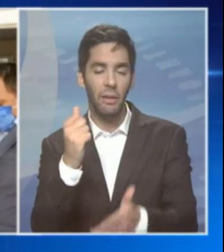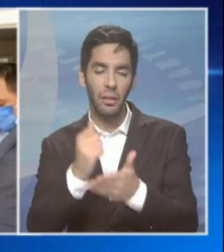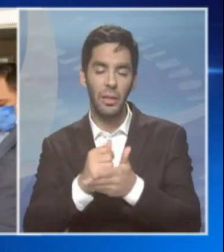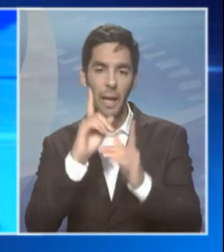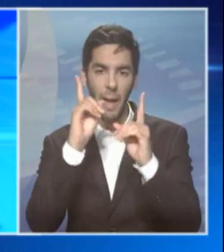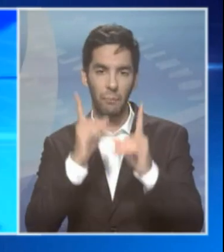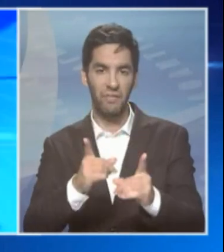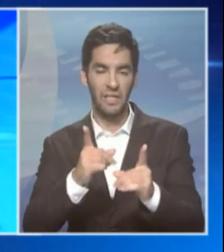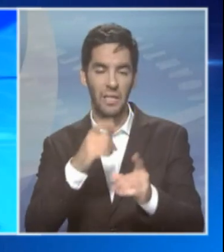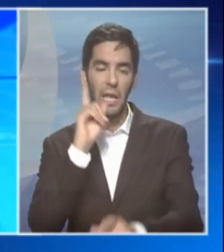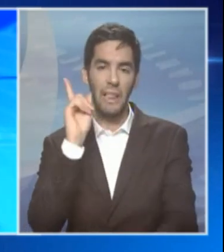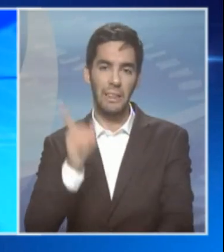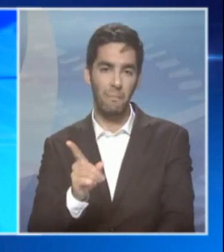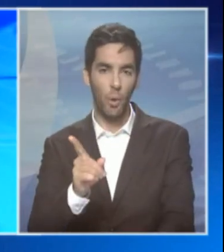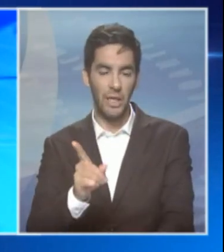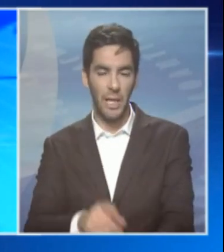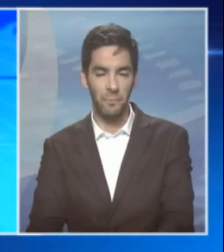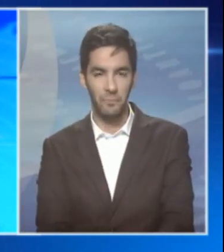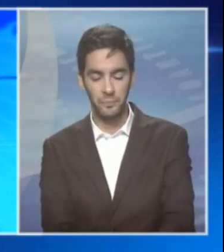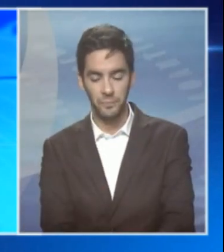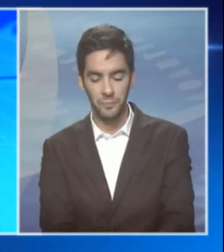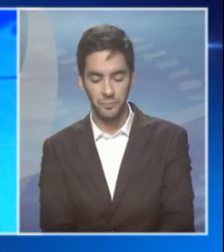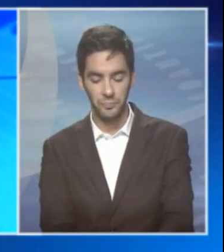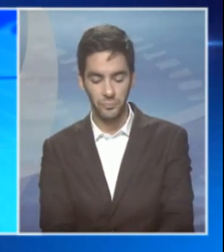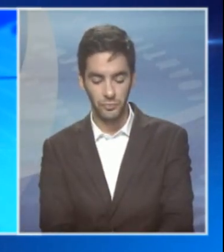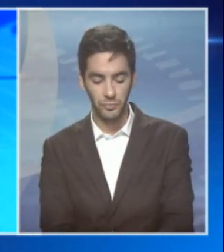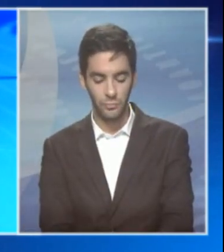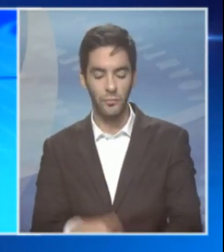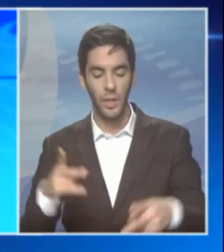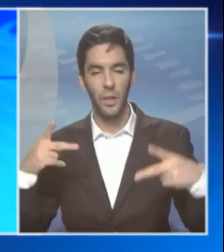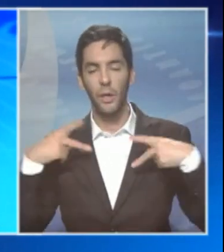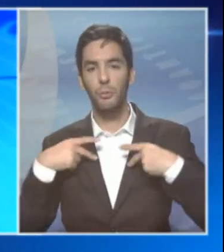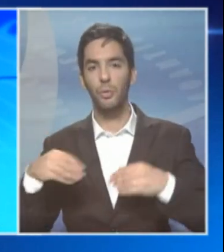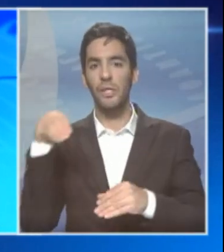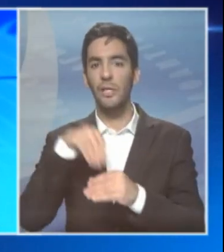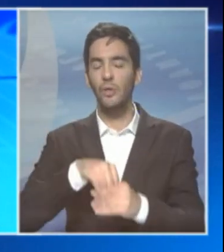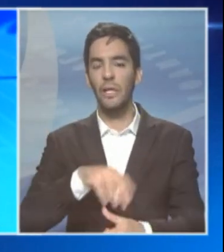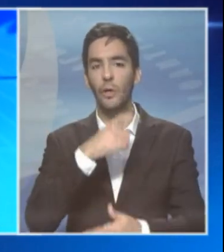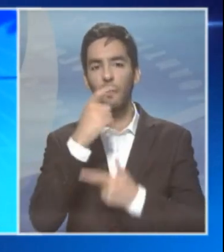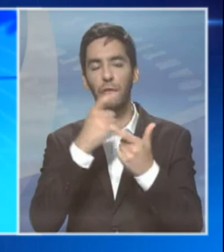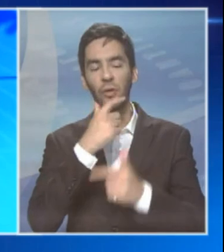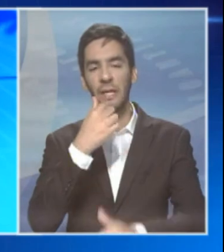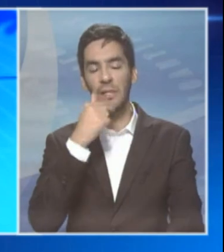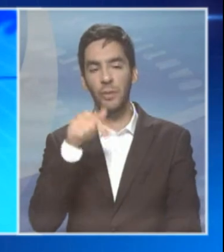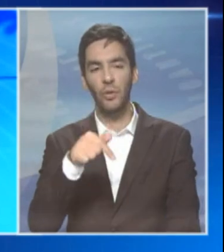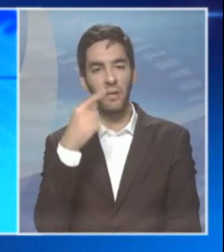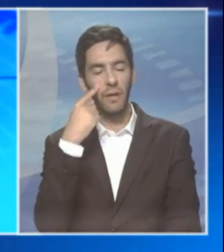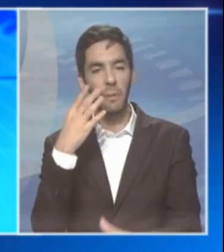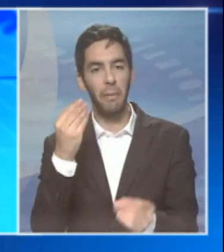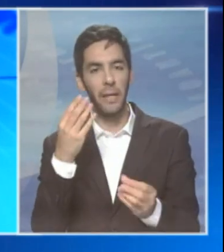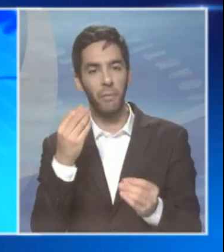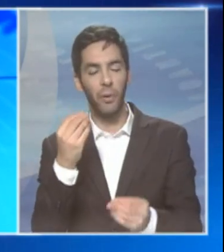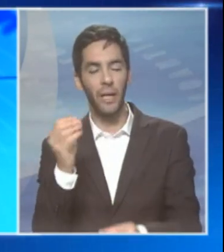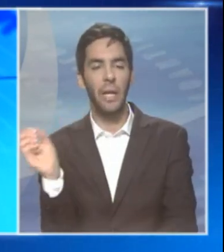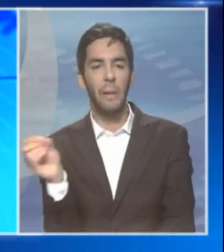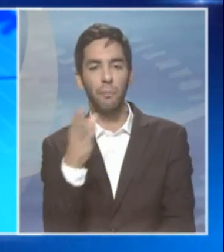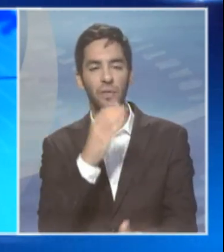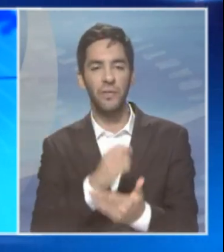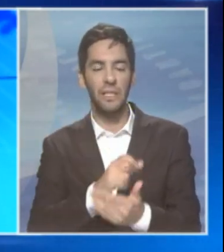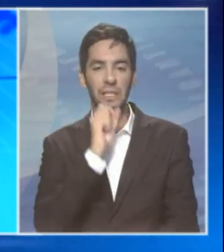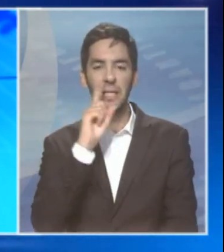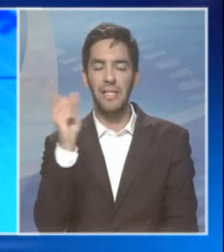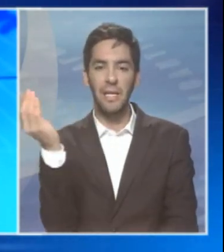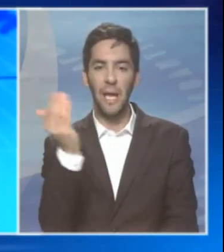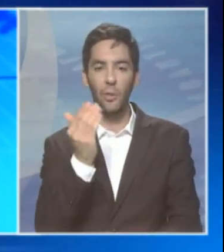αποδοθούν. Σε κόκκινο συναγερμό έχουν τεθεί η λιμενική και ναυτική αστυνομία της Δημοκρατίας λόγω των μαζικών προσφυγικών ροών